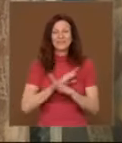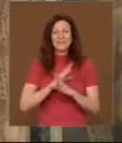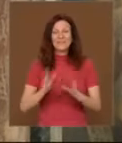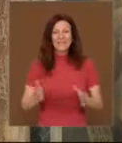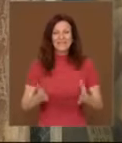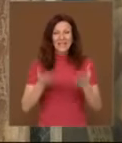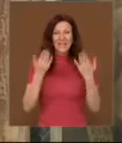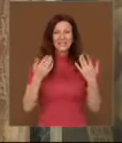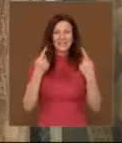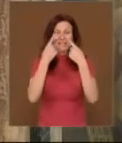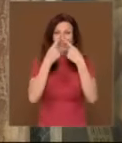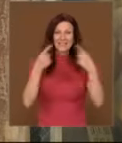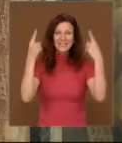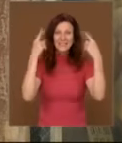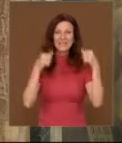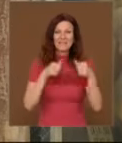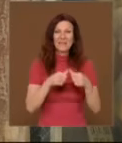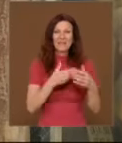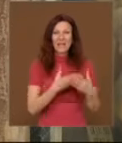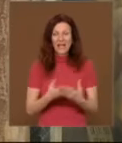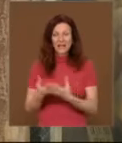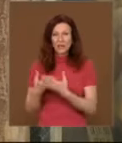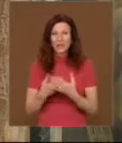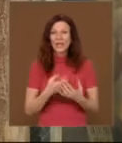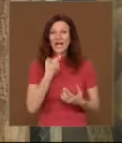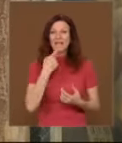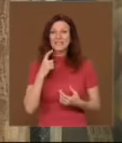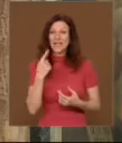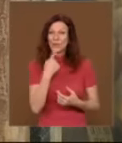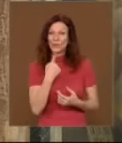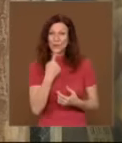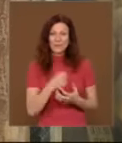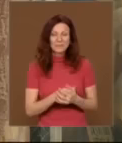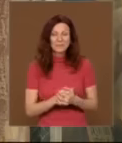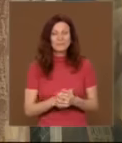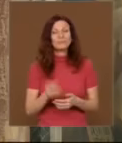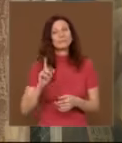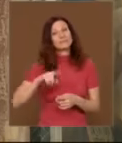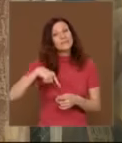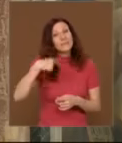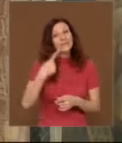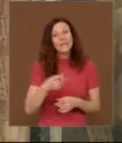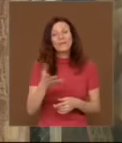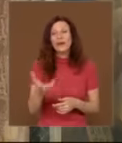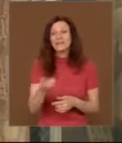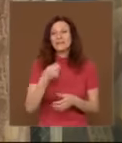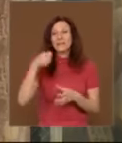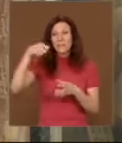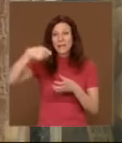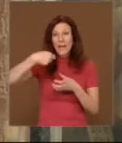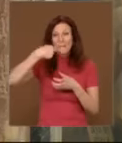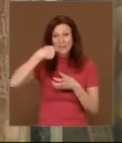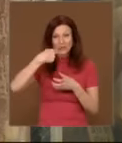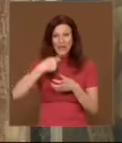възкресна света литургия, златоустова света литургия, след което да приемат свето